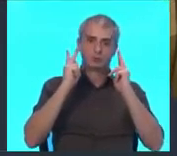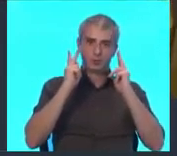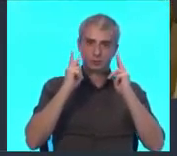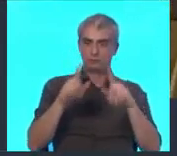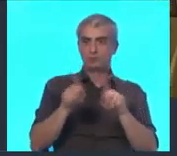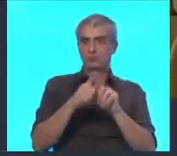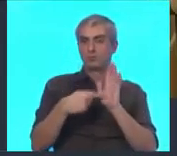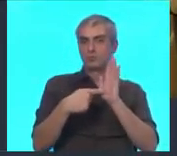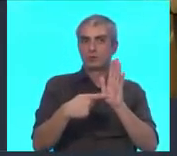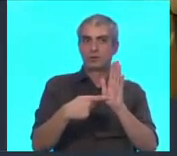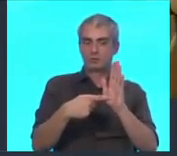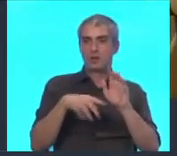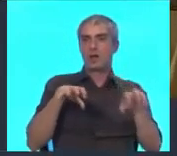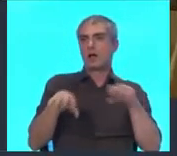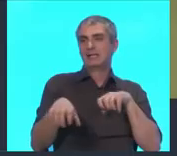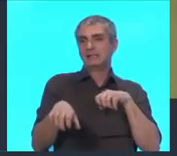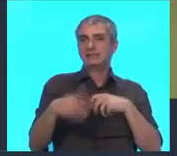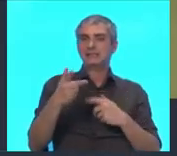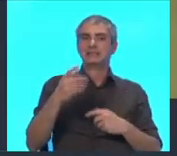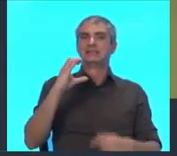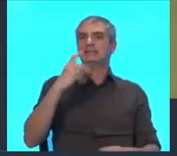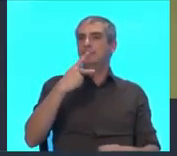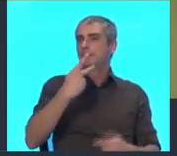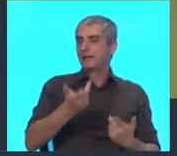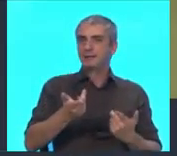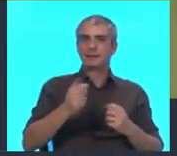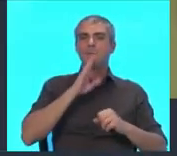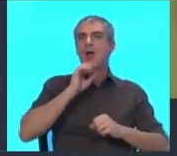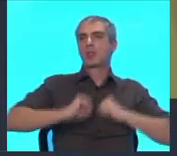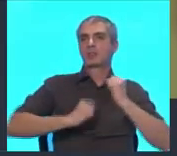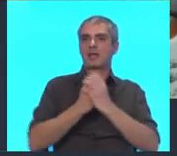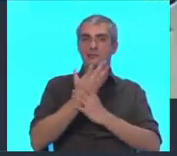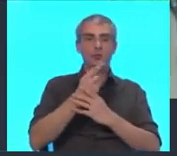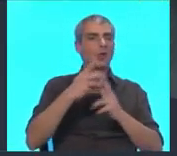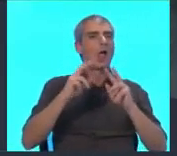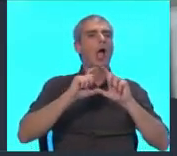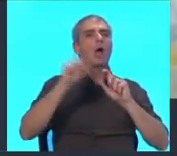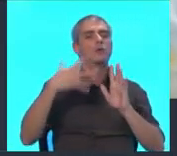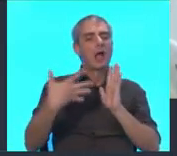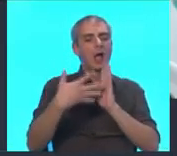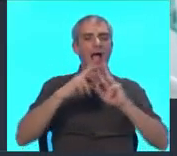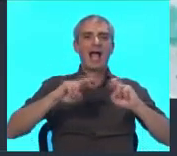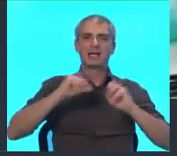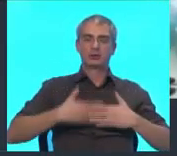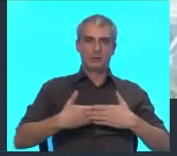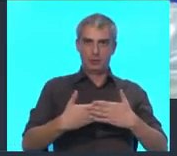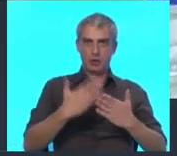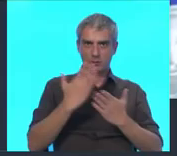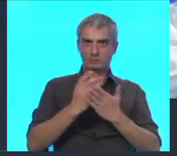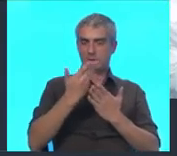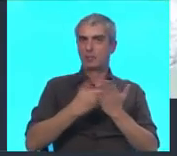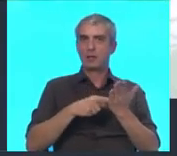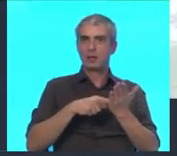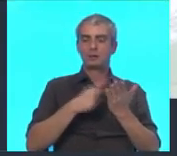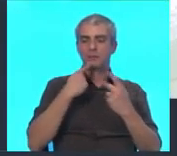למשל CP, בעיות התפתחותיות, תנועה. אגודה ישראלית לחקר הפריון הוציאה נייר עמדה לפני כמה חודשים, שאותו